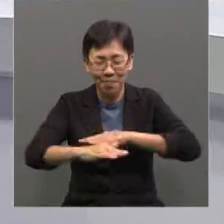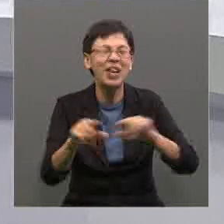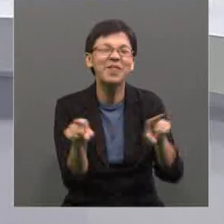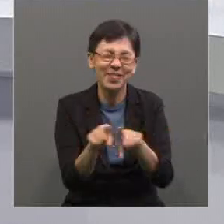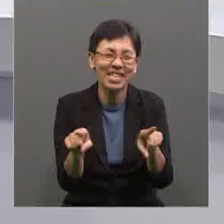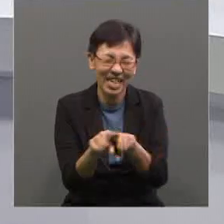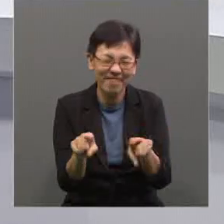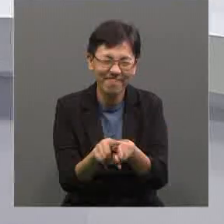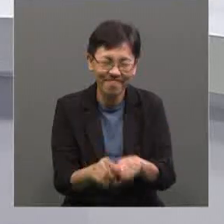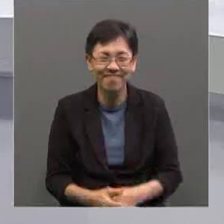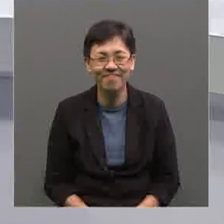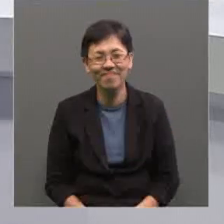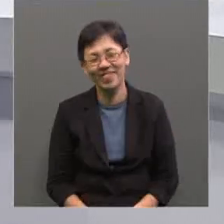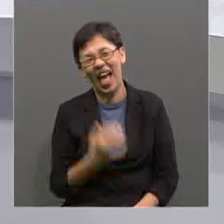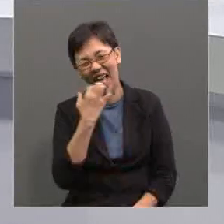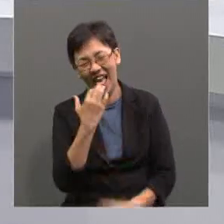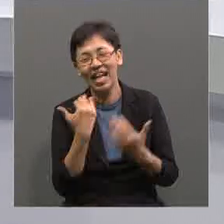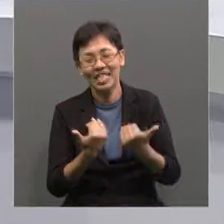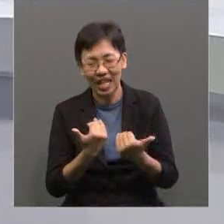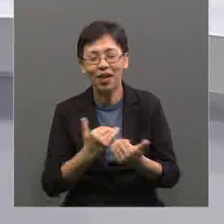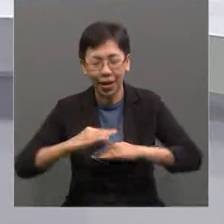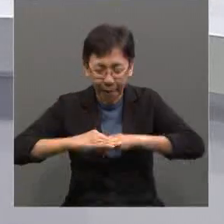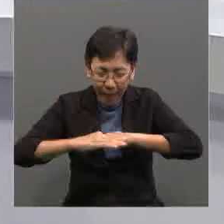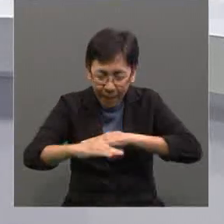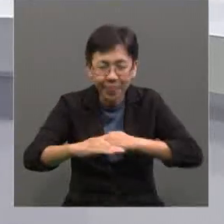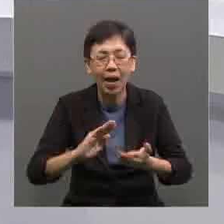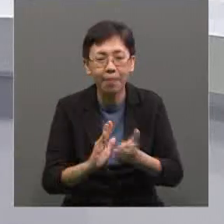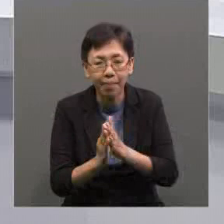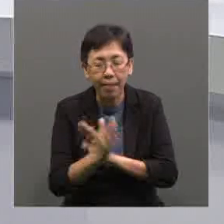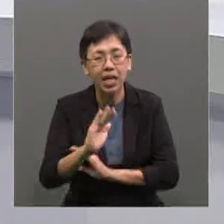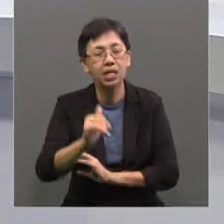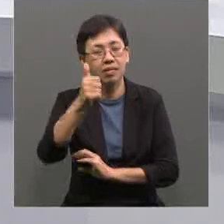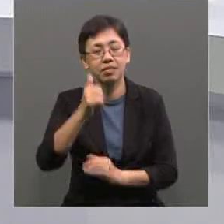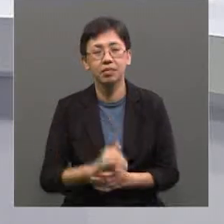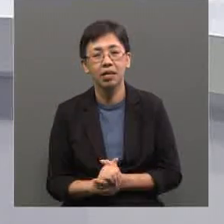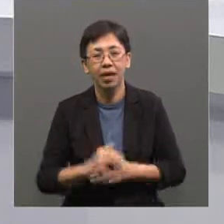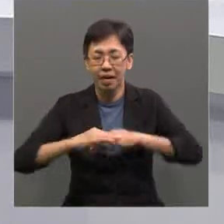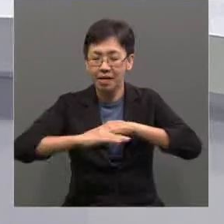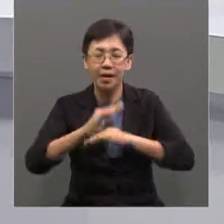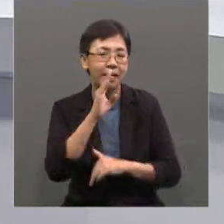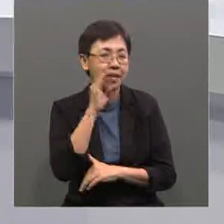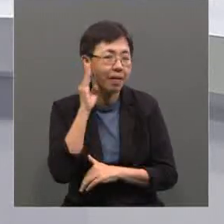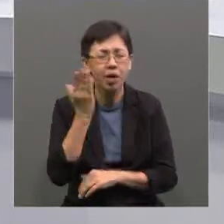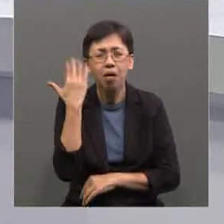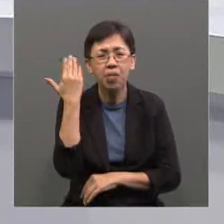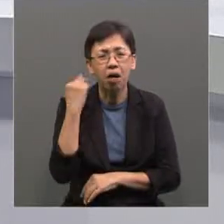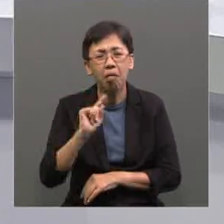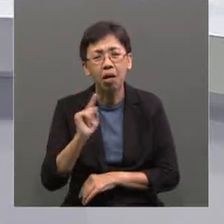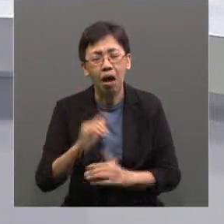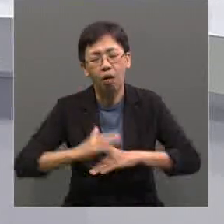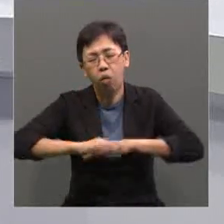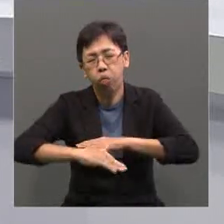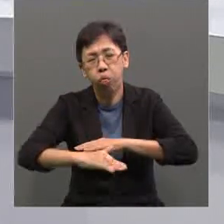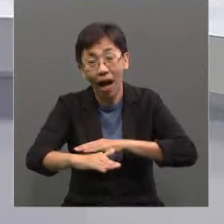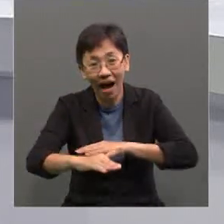อกัน แต่ตอนนี้ดีขึ้น ตอนนี้ดีแล้ว ดีเลยนะคะหลายจุดนี้เรียบกริบสมัยก่อนหน้านี้นี